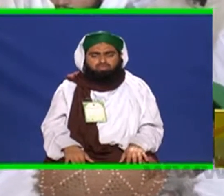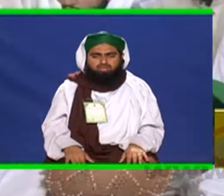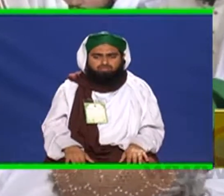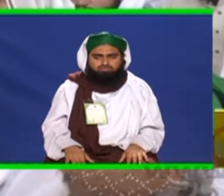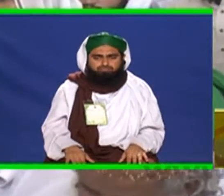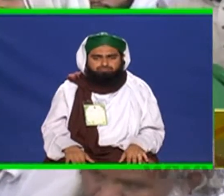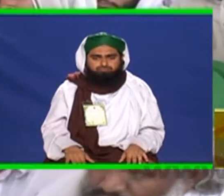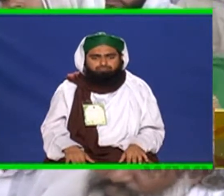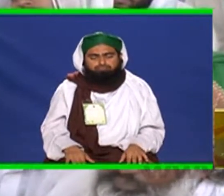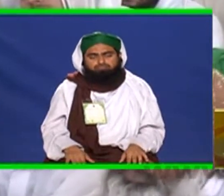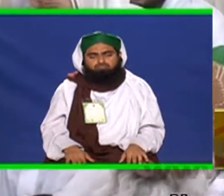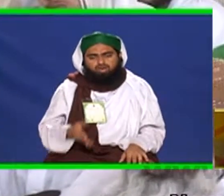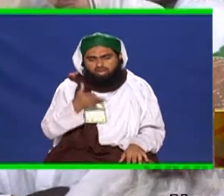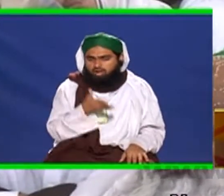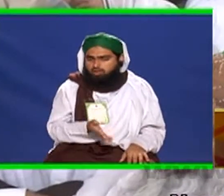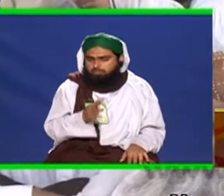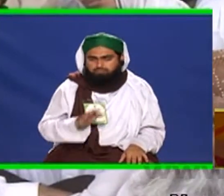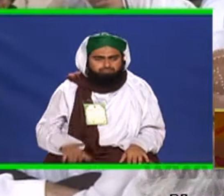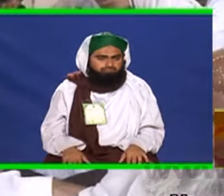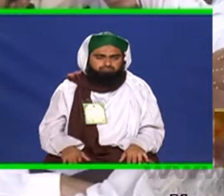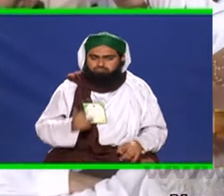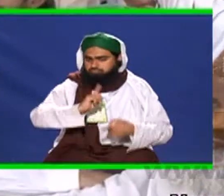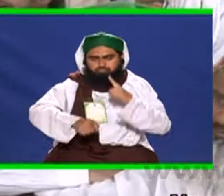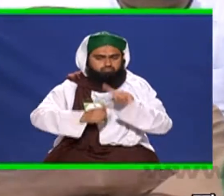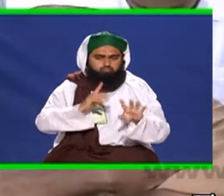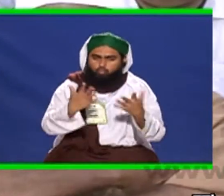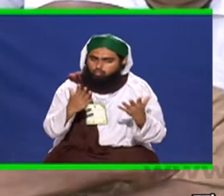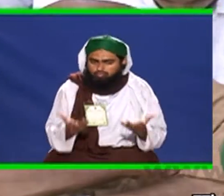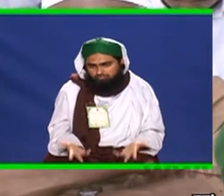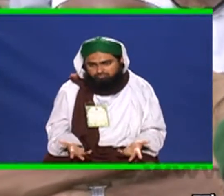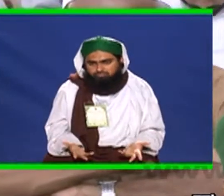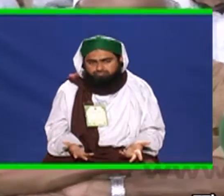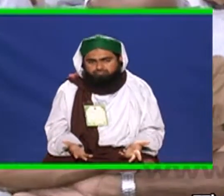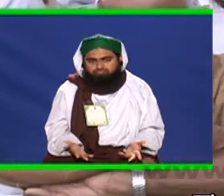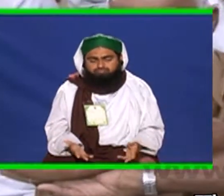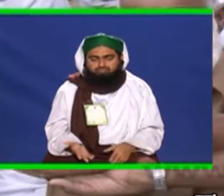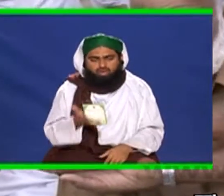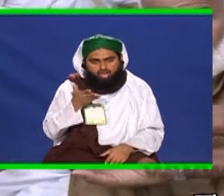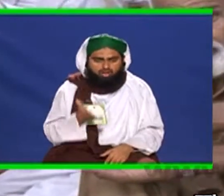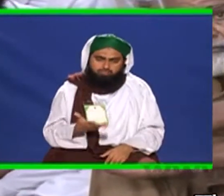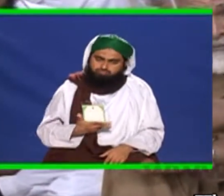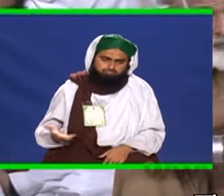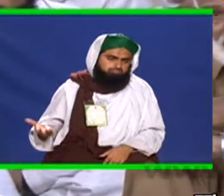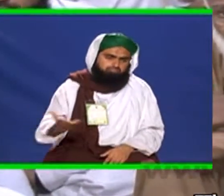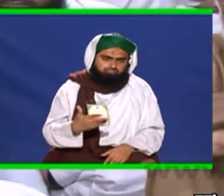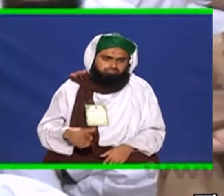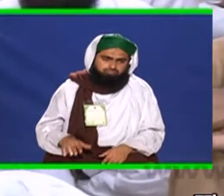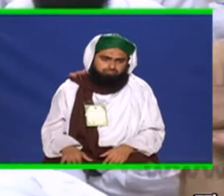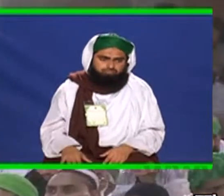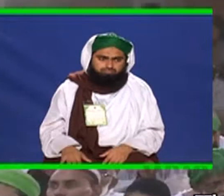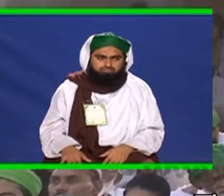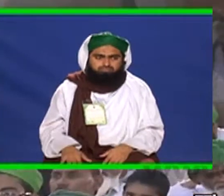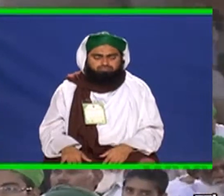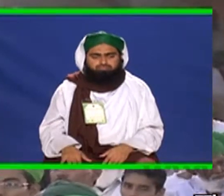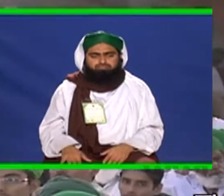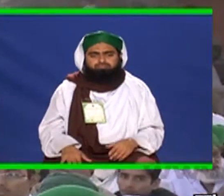تو اس کے مطلب احکام ہے۔ اب ایسی لڑائیاں نہیں، اب ایسے حالات نہیں، تو اب آج کل وہ مطلب وہ